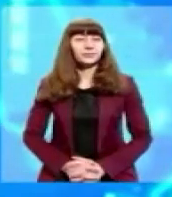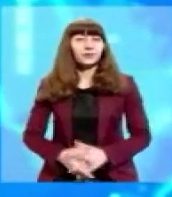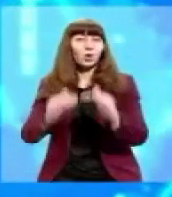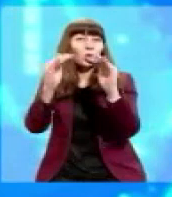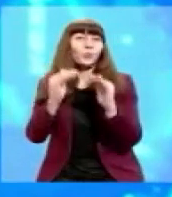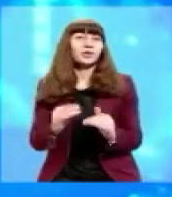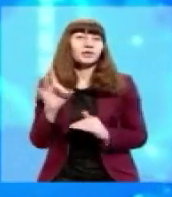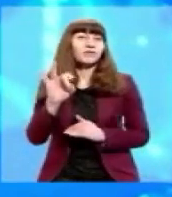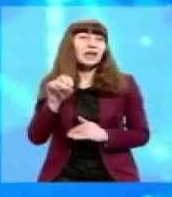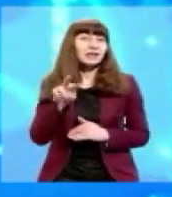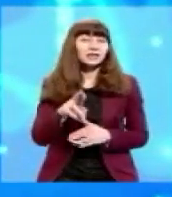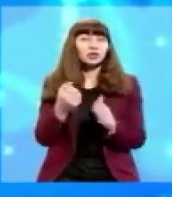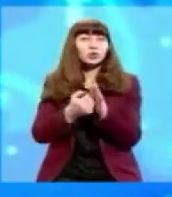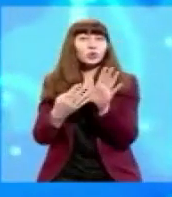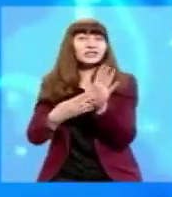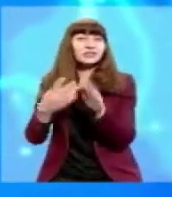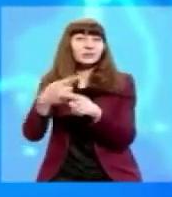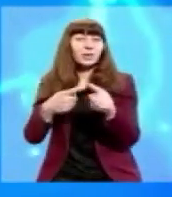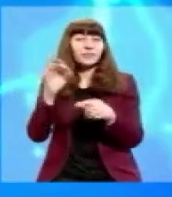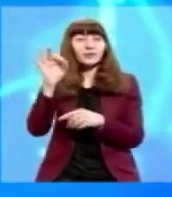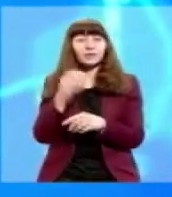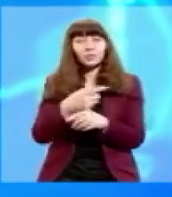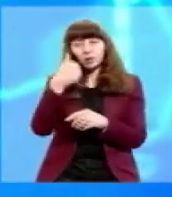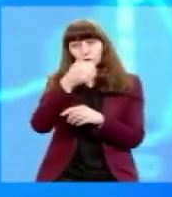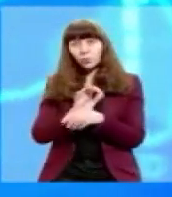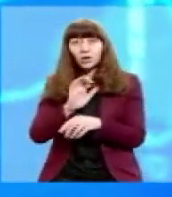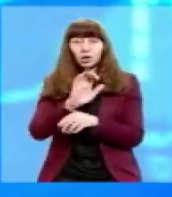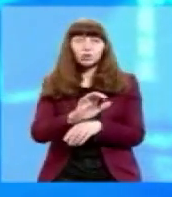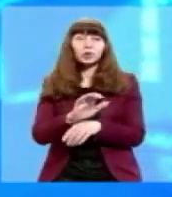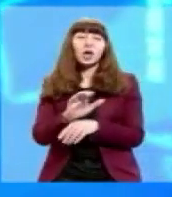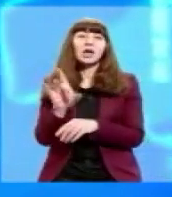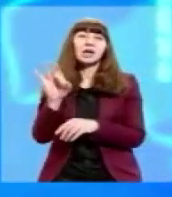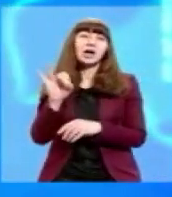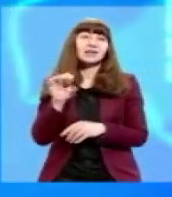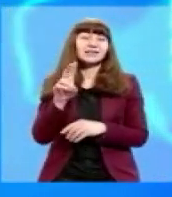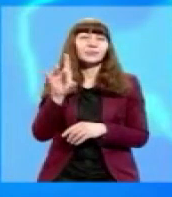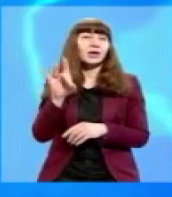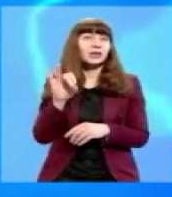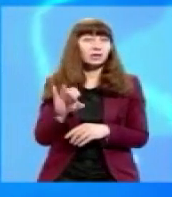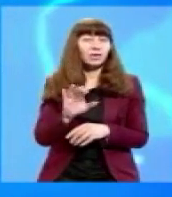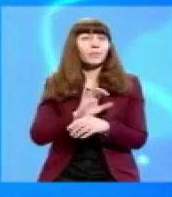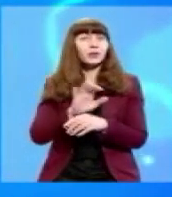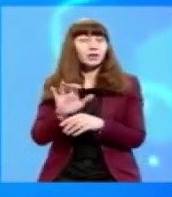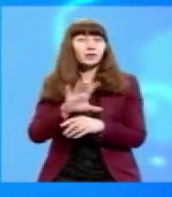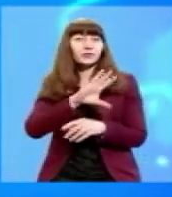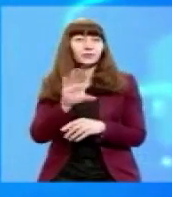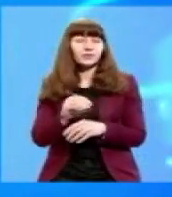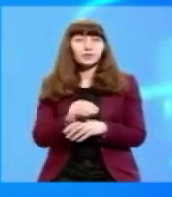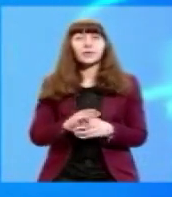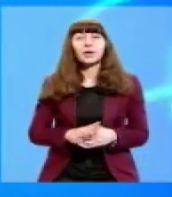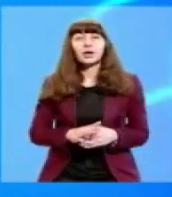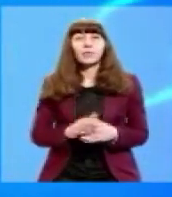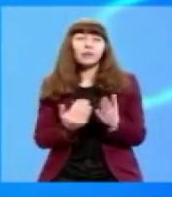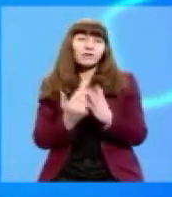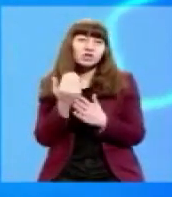Снизить инфляцию до 9,5% в этом году поручил глава правительства Алихан Смаилов. Он отметил, что повышение цен до сих